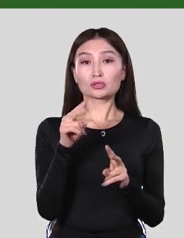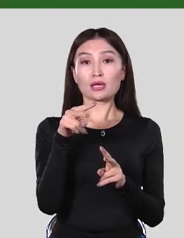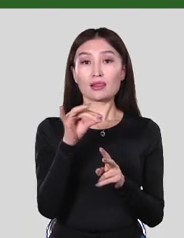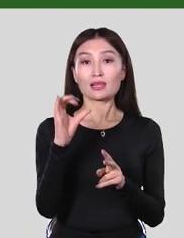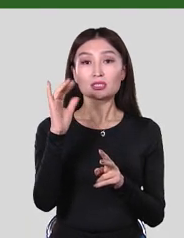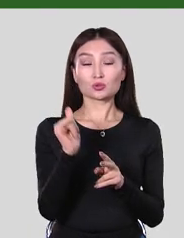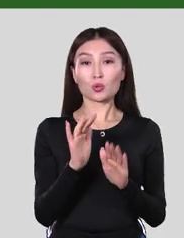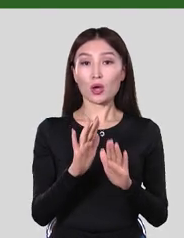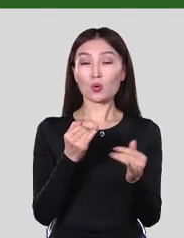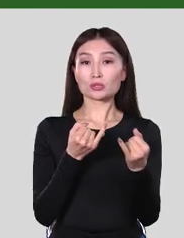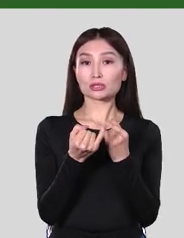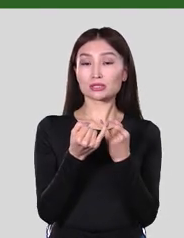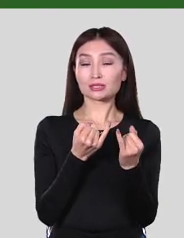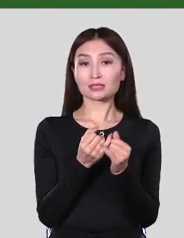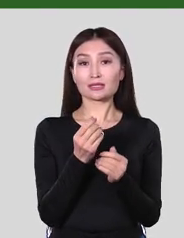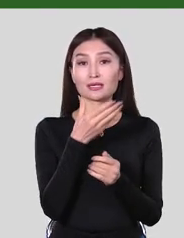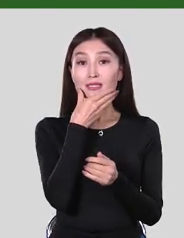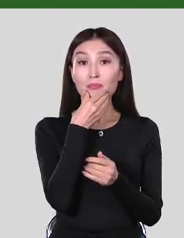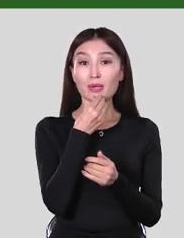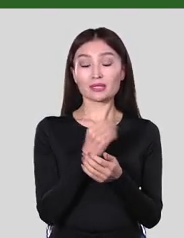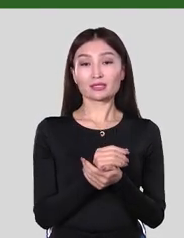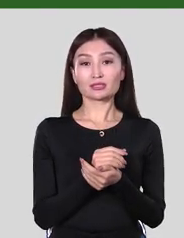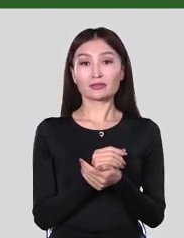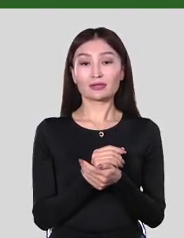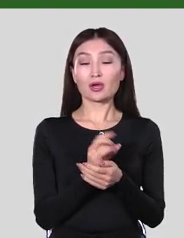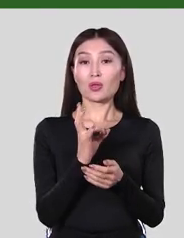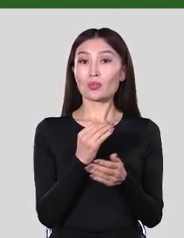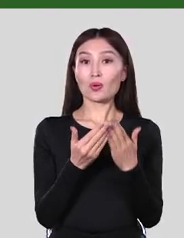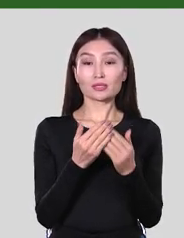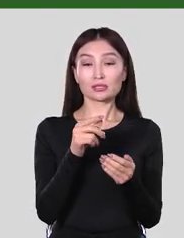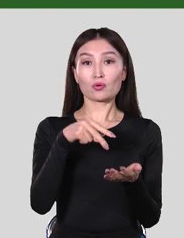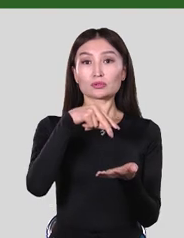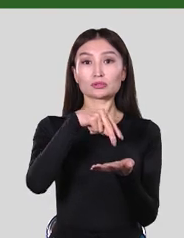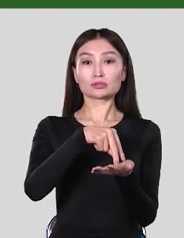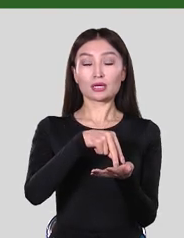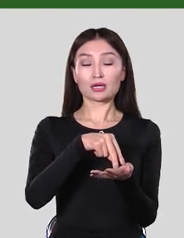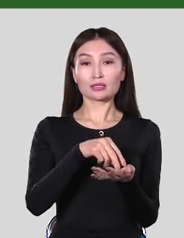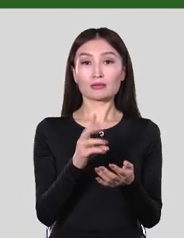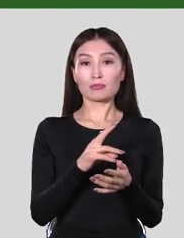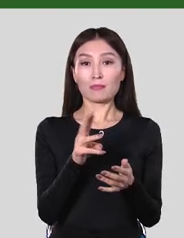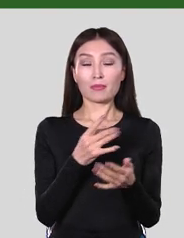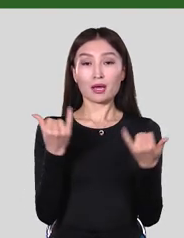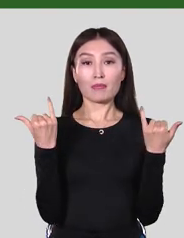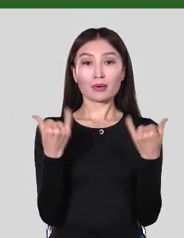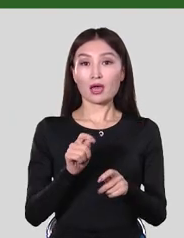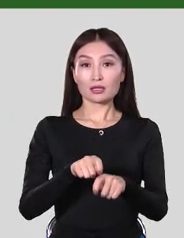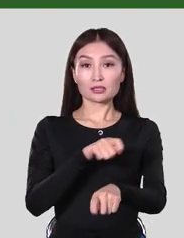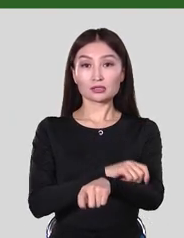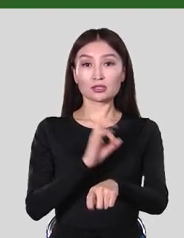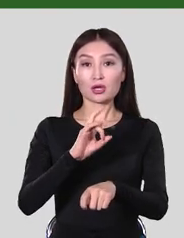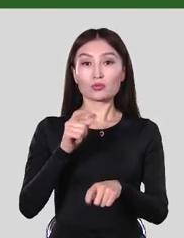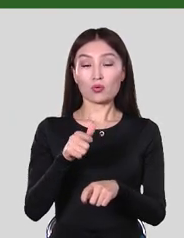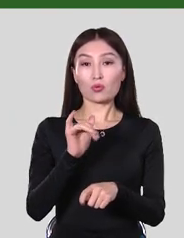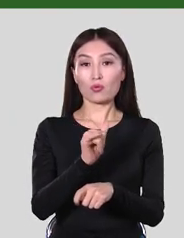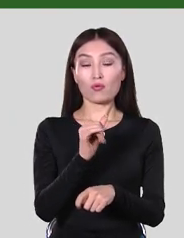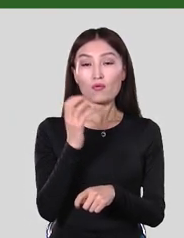Такой же рыжий, с симпатичной рыжей мордочкой. Но если он встанет, мы будем потрясены. Длина ног